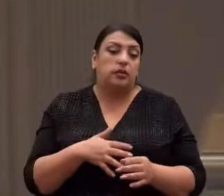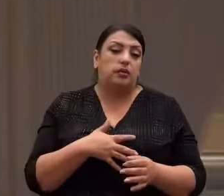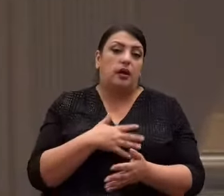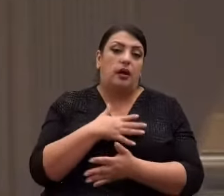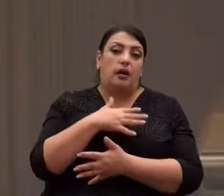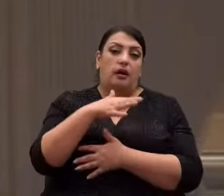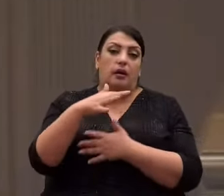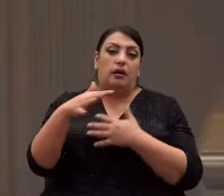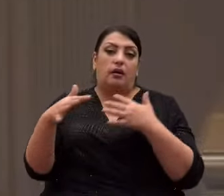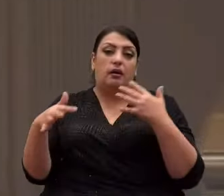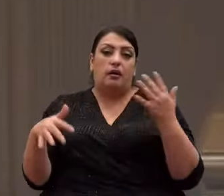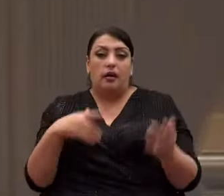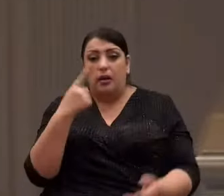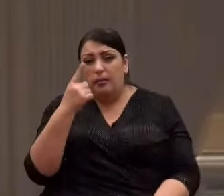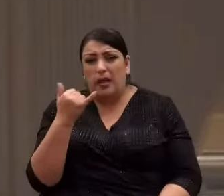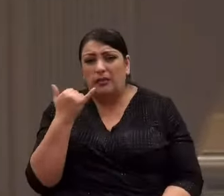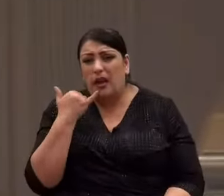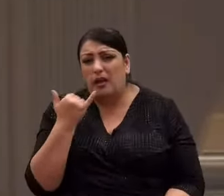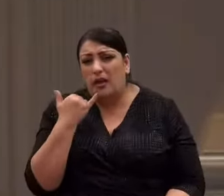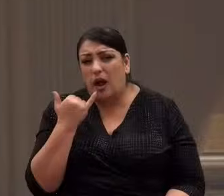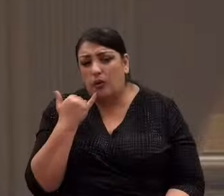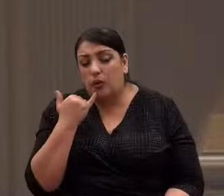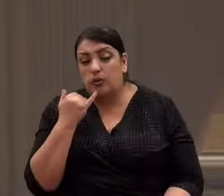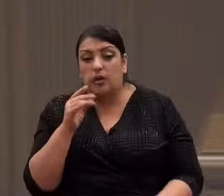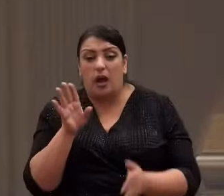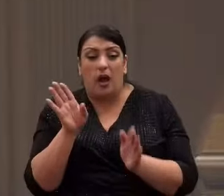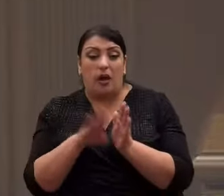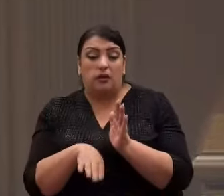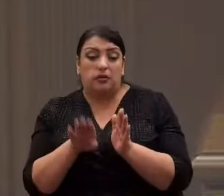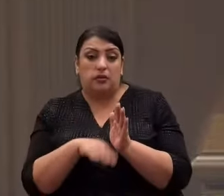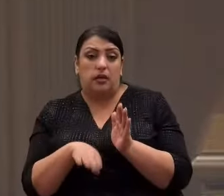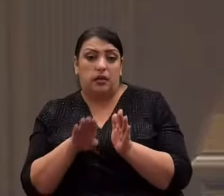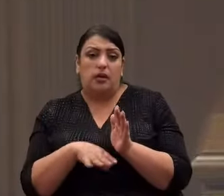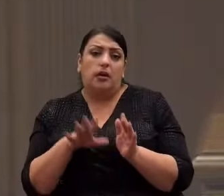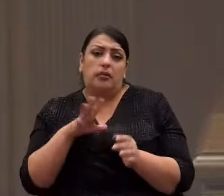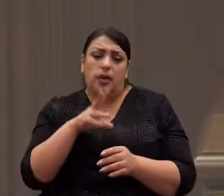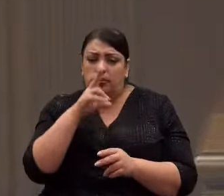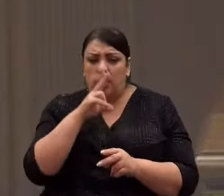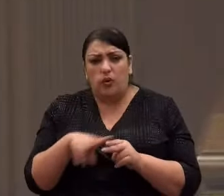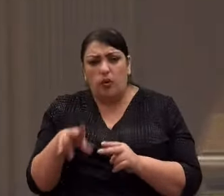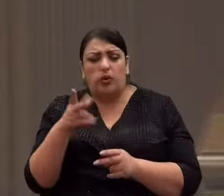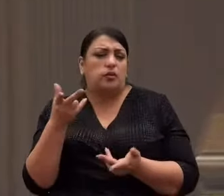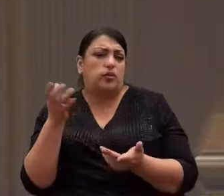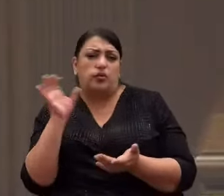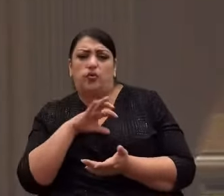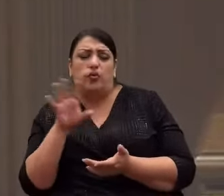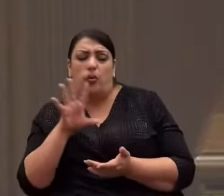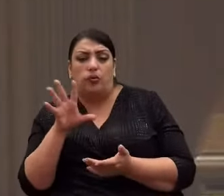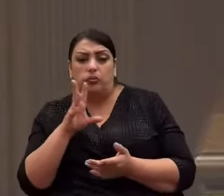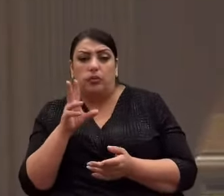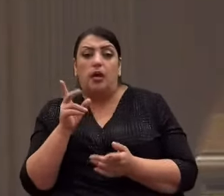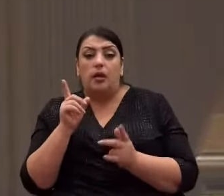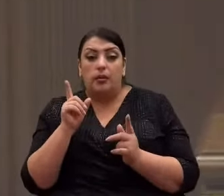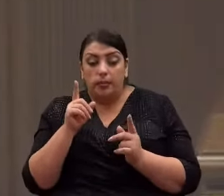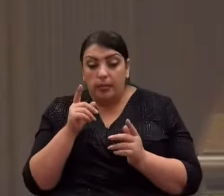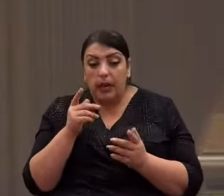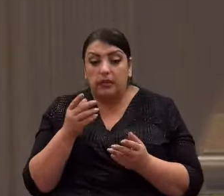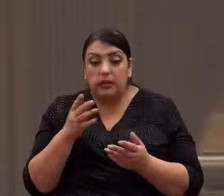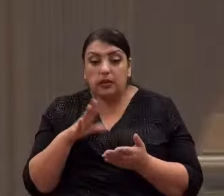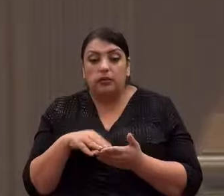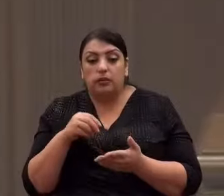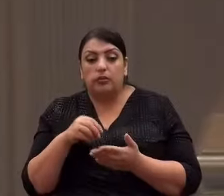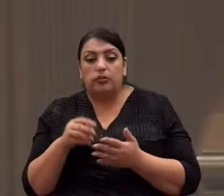մի հատ հեռախոսի գողության պատճառով, գողությունը չի, գուցե կորուստ է, ինչպիսի հսկայական ռեսուրսը